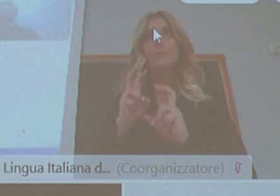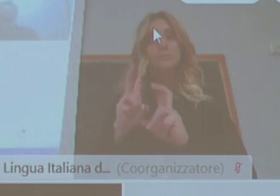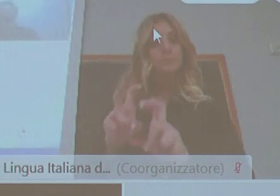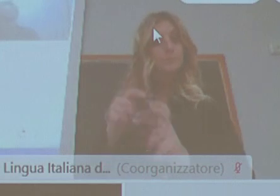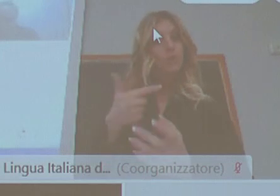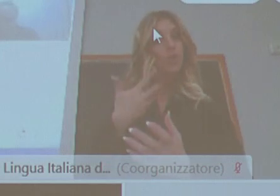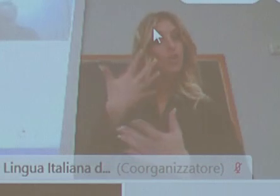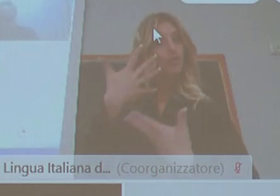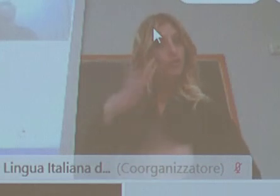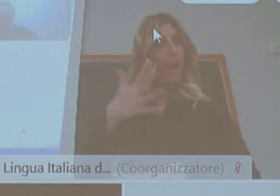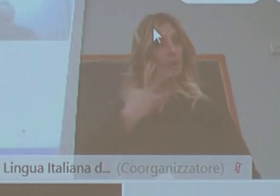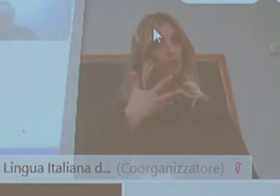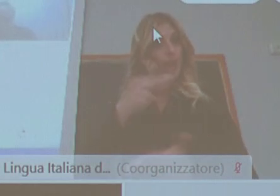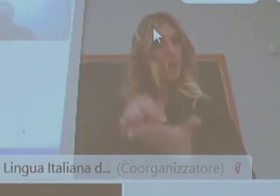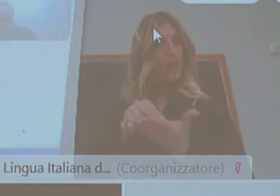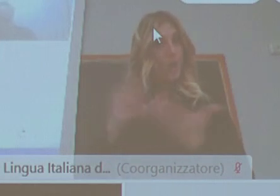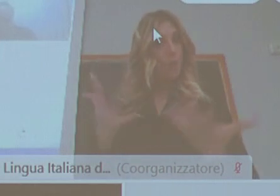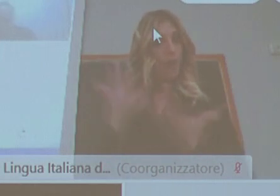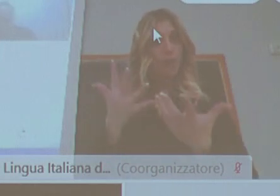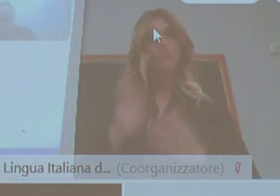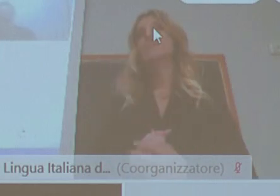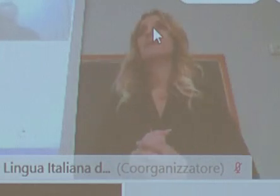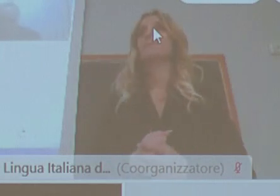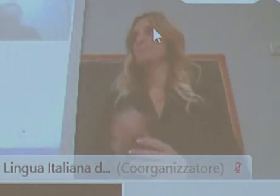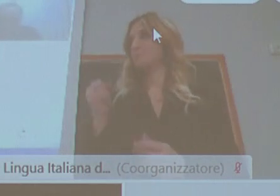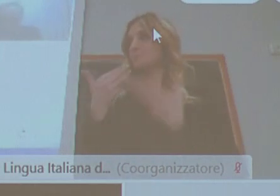punto. Prego, professoressa Andanici. Grazie, grazie.